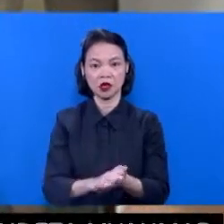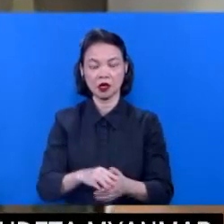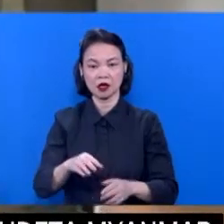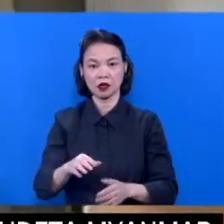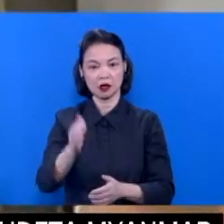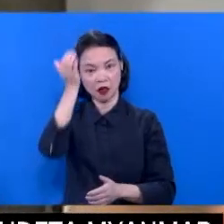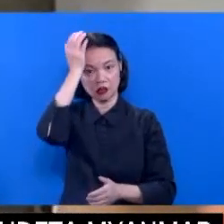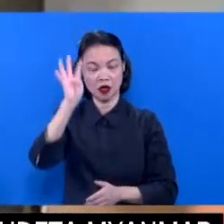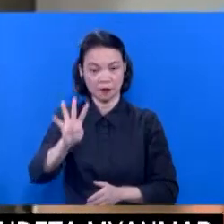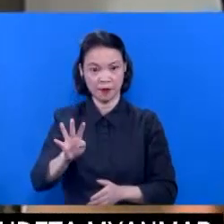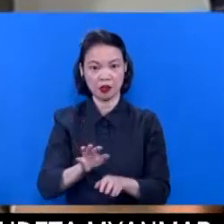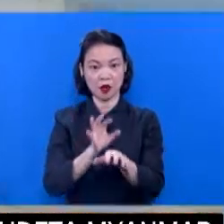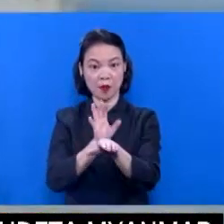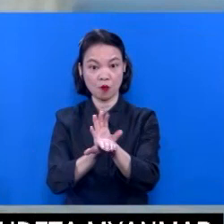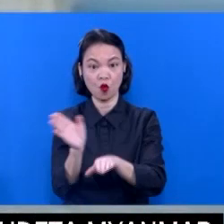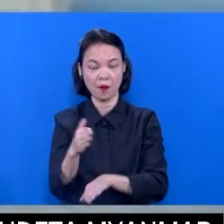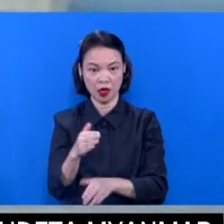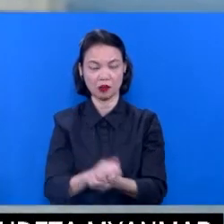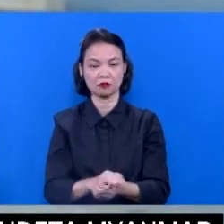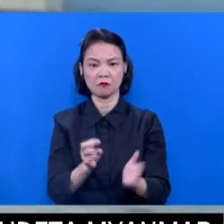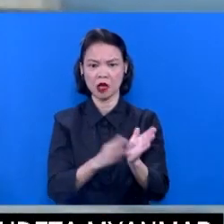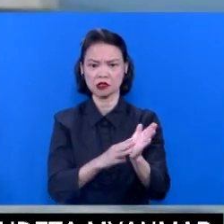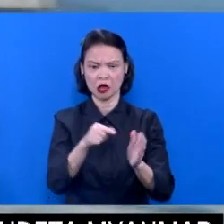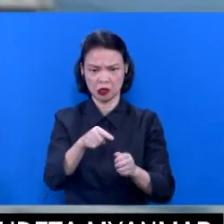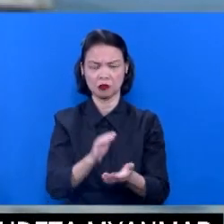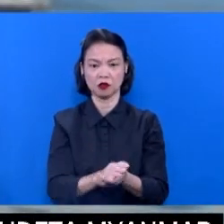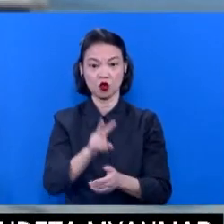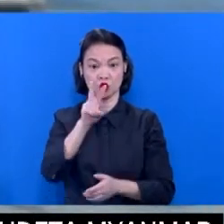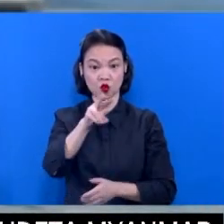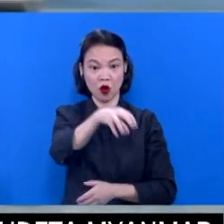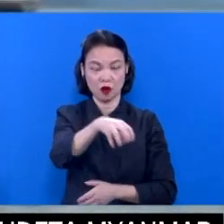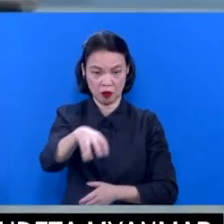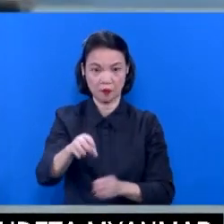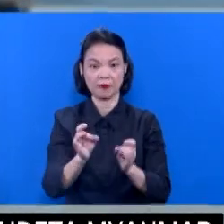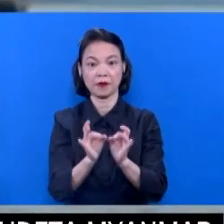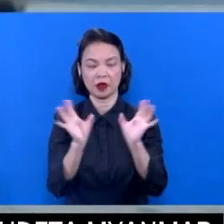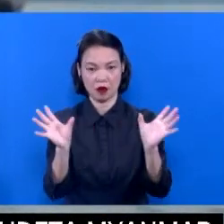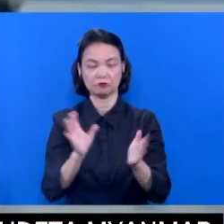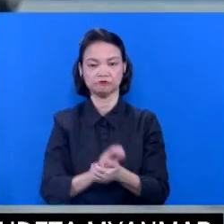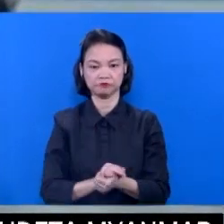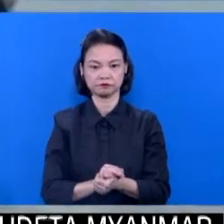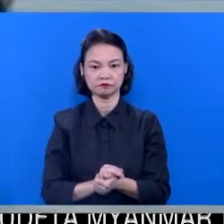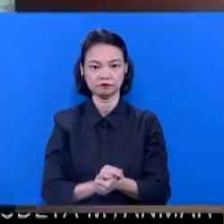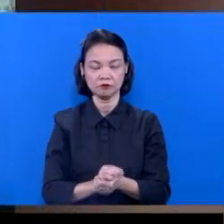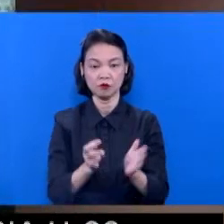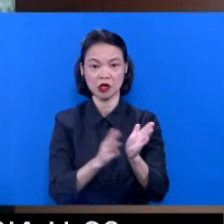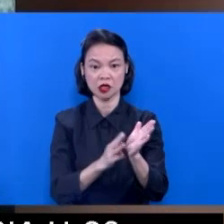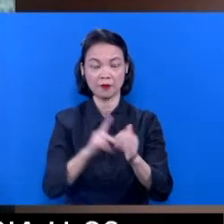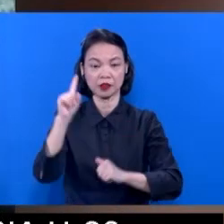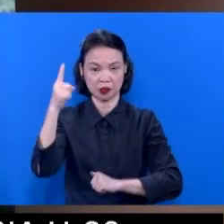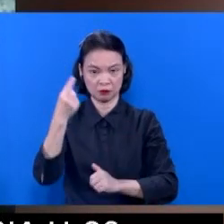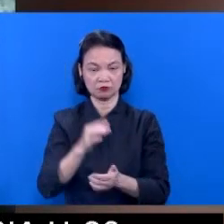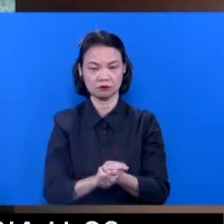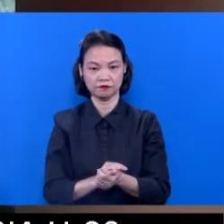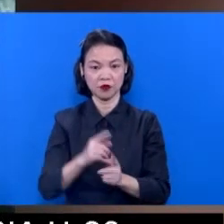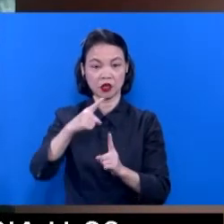Barat. Bahkan insiden terjadi di dua lokasi berbeda. Insiden pertama terjadi pada